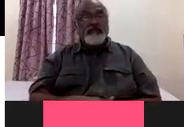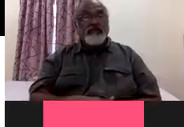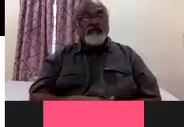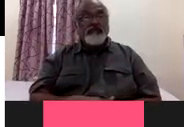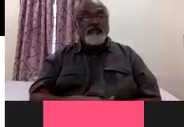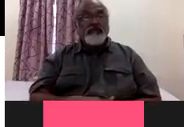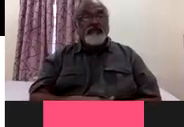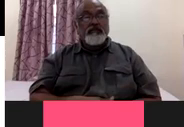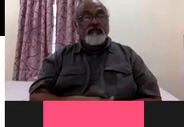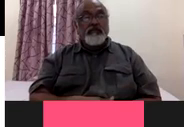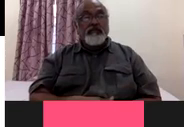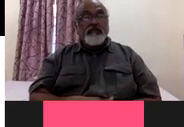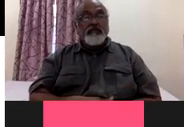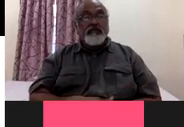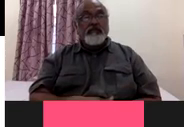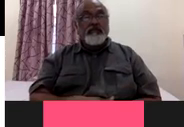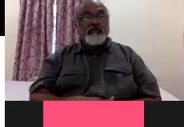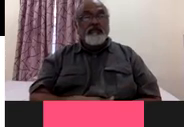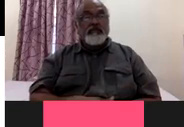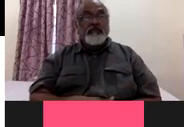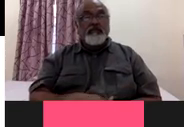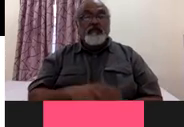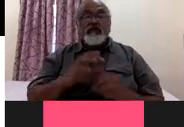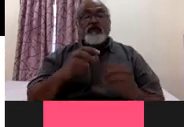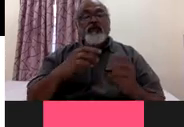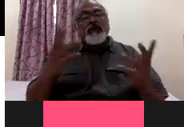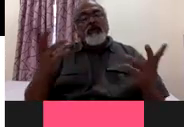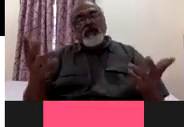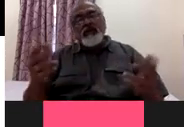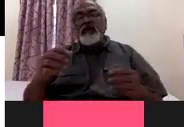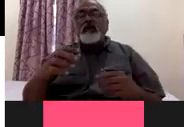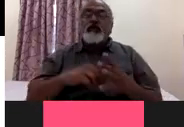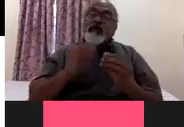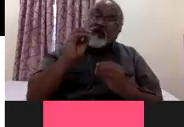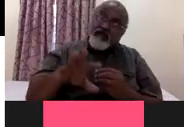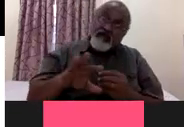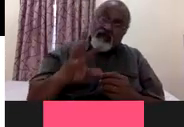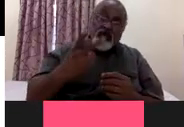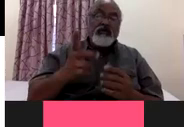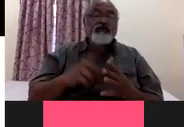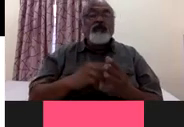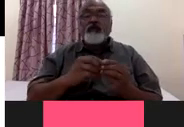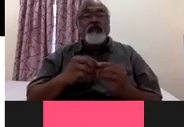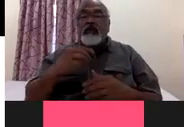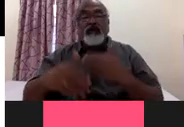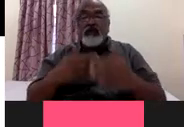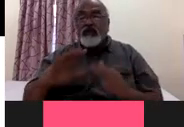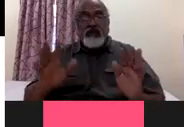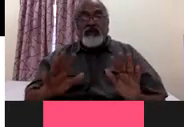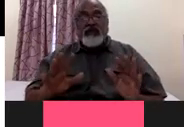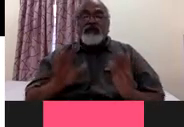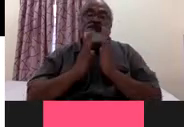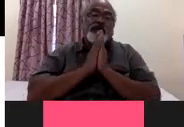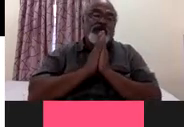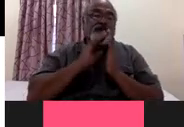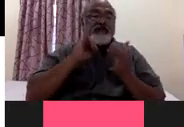Anybody please? जो मन में आए आप हायर करेंगे, नहीं हायर करेंगे, या आगे बात बढ़ाएंगे, या अजय को बोलेंगे कि हमारे